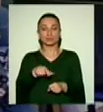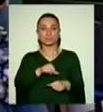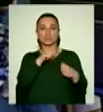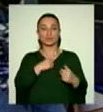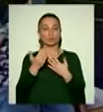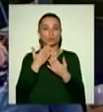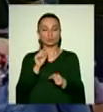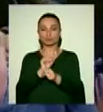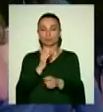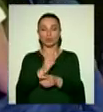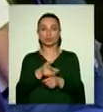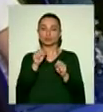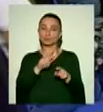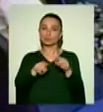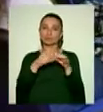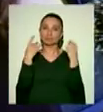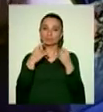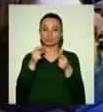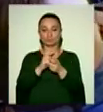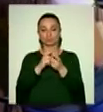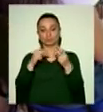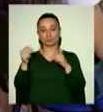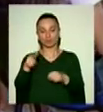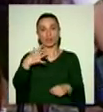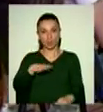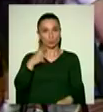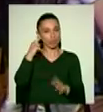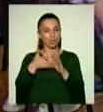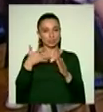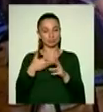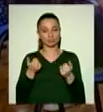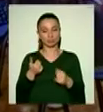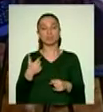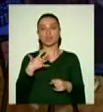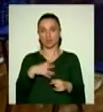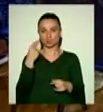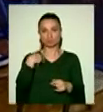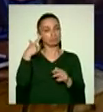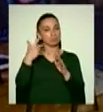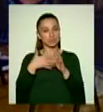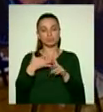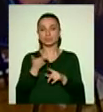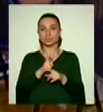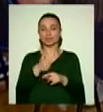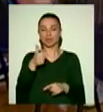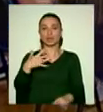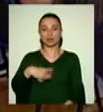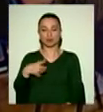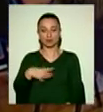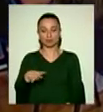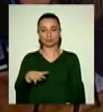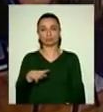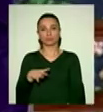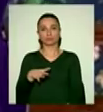სასიყვარულო ურთიერთობის? თქვენ შეგეძლოთ რუსულად ისაუბროთ, ჩვენ გადავთარგმნით, მე ვიცი რომ ქართული გესმით. მე მესმის ძალიან კარგად